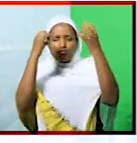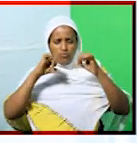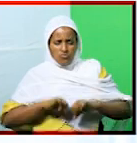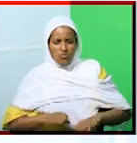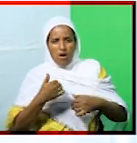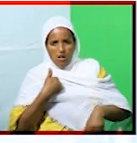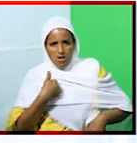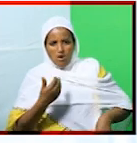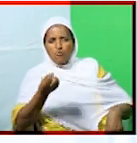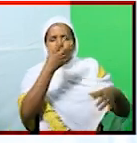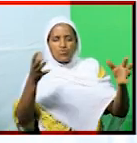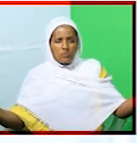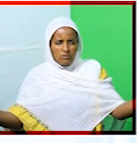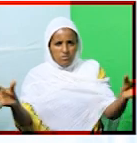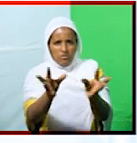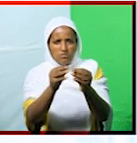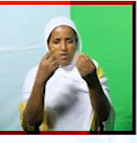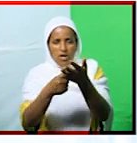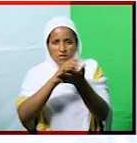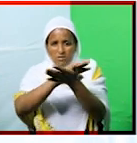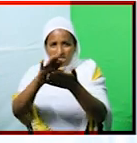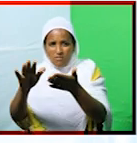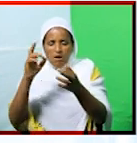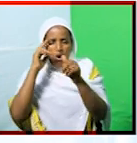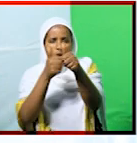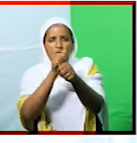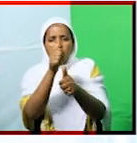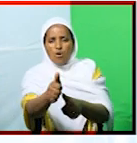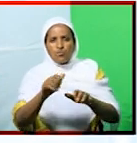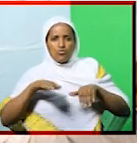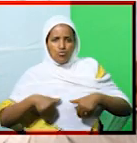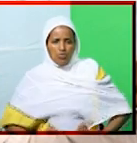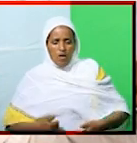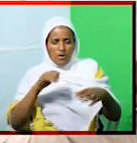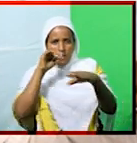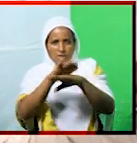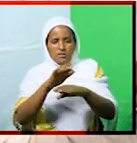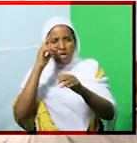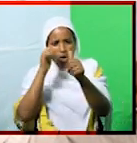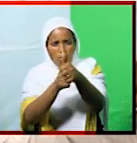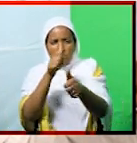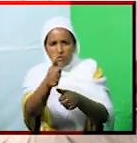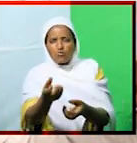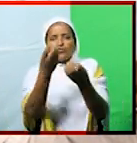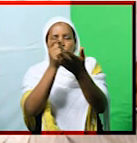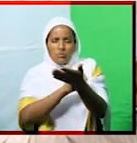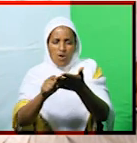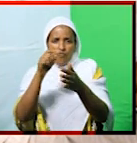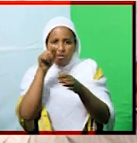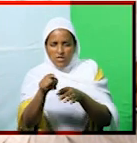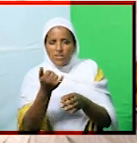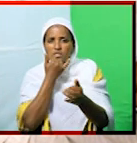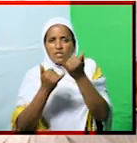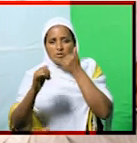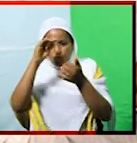በጣም ብዙ የተግበሰበሰ እና ያን ለማጥራት ሐዋርያት ራሱ ደክመዋል። ከመልእክታተ ሐዋርያት ራሱ ብዙዎቹ የተጻፉት እነዚያን የስህተት